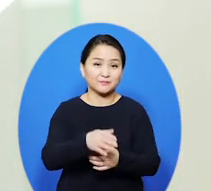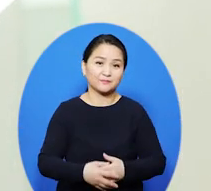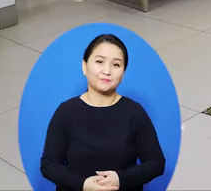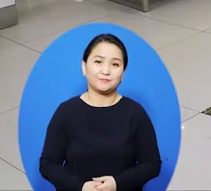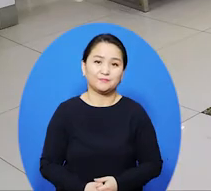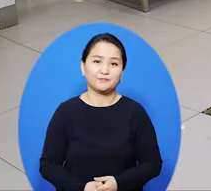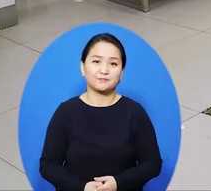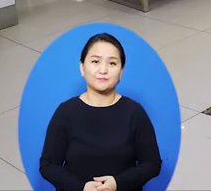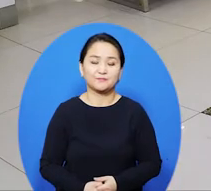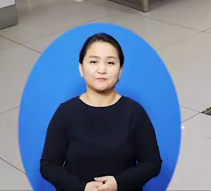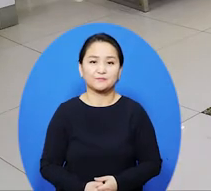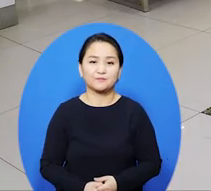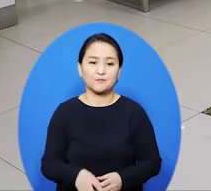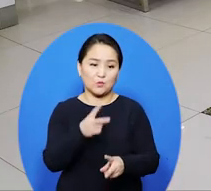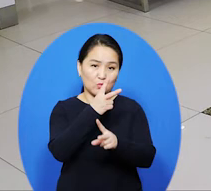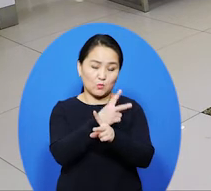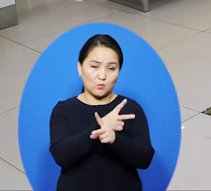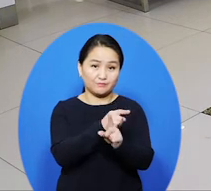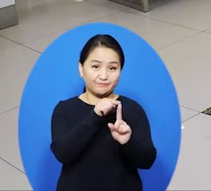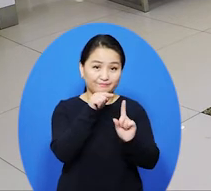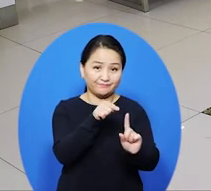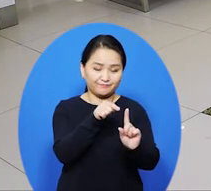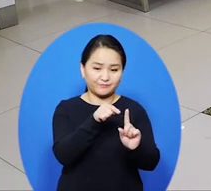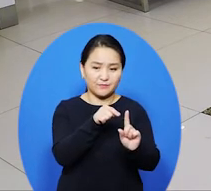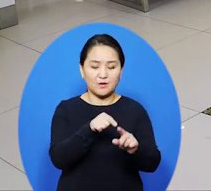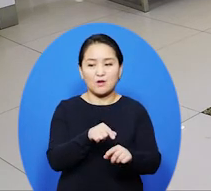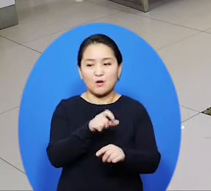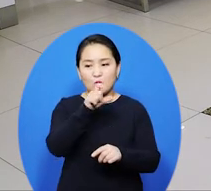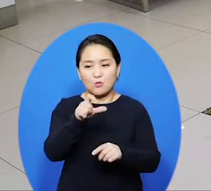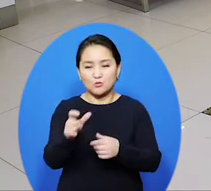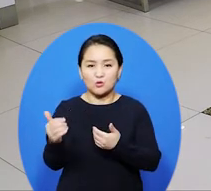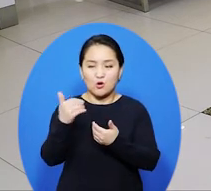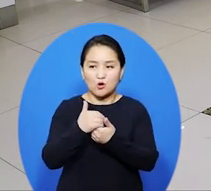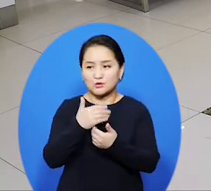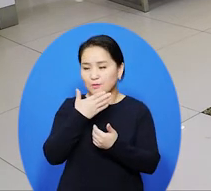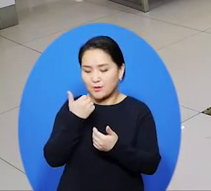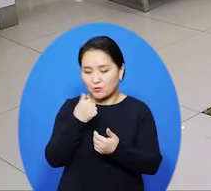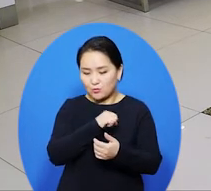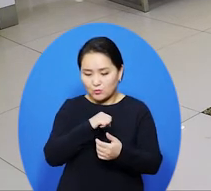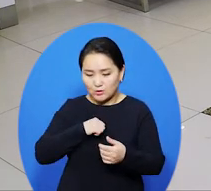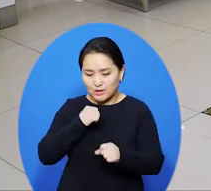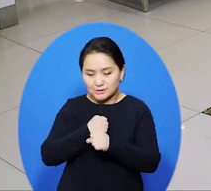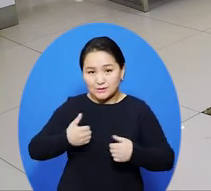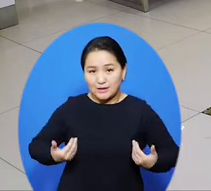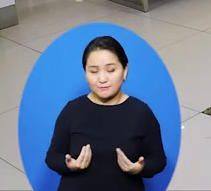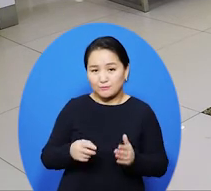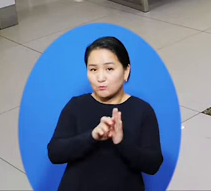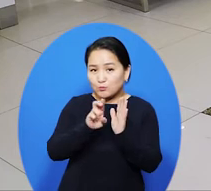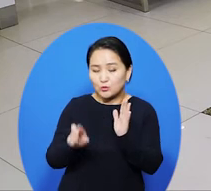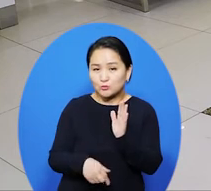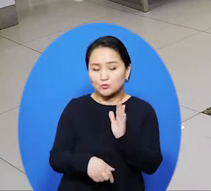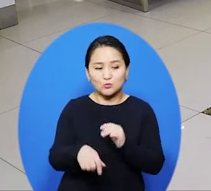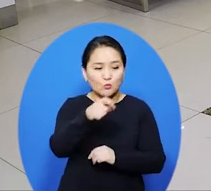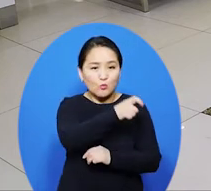байна. Хуулийн хүрээнд заагдчихсан тэр бусдын оролцоо дэмжлэггүйгээр өөрийн хэвийн аж амьдрах боломжоо авч явах боломжгүй